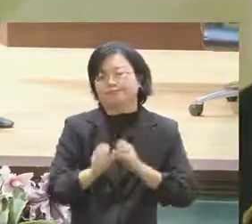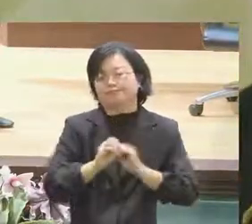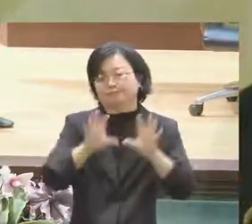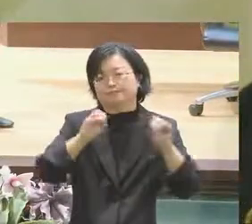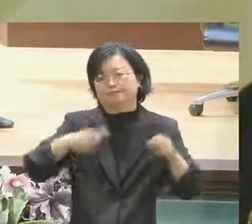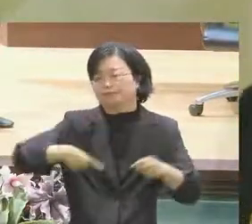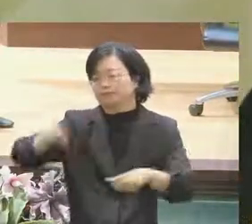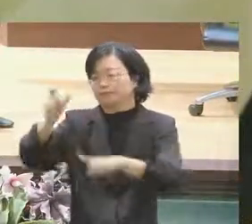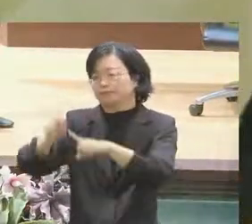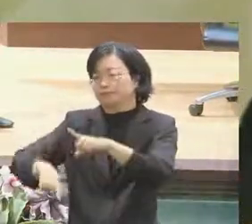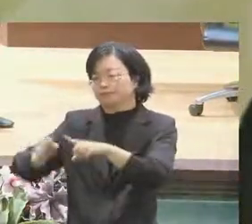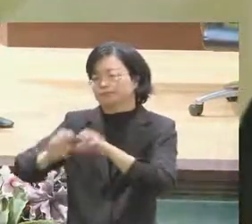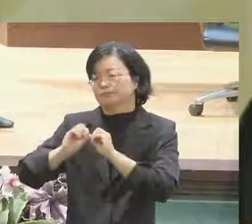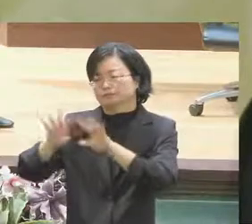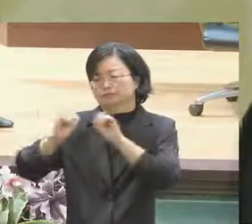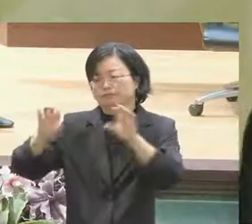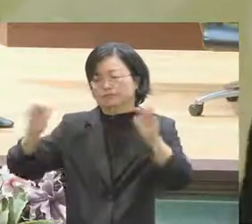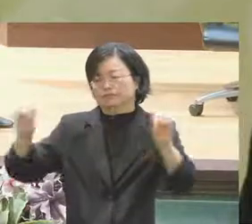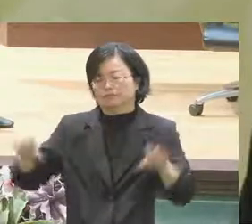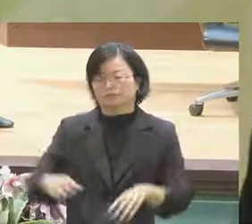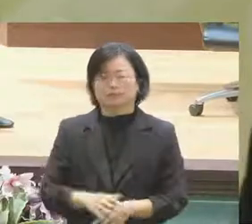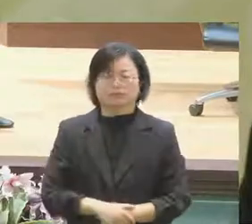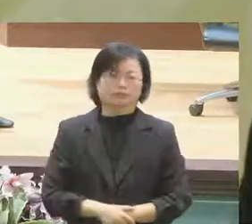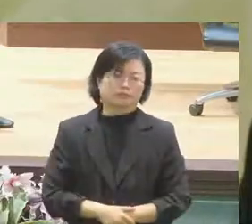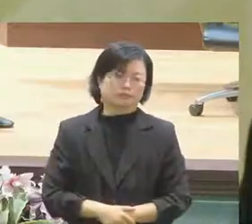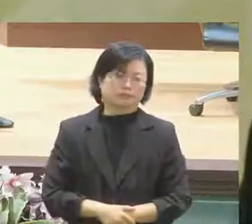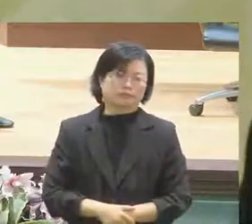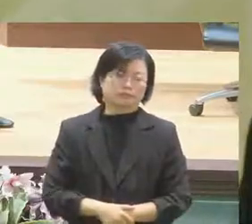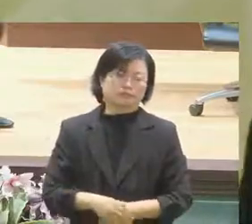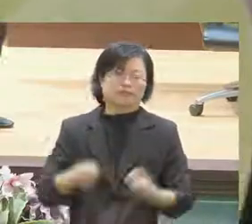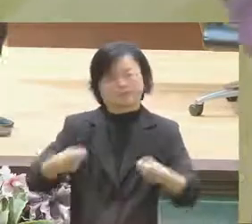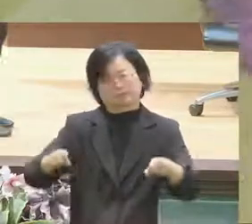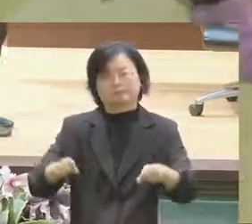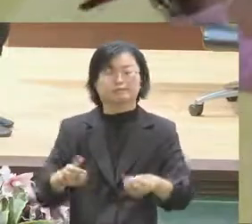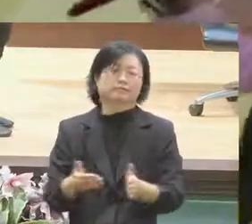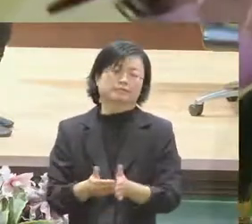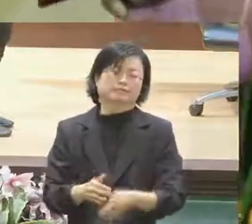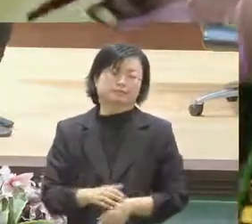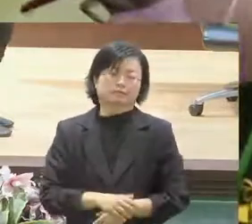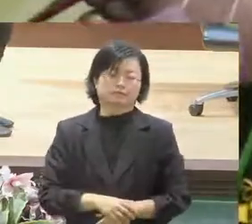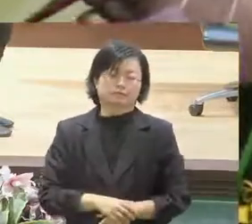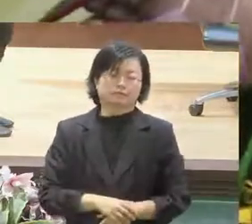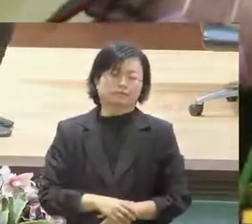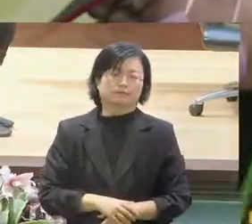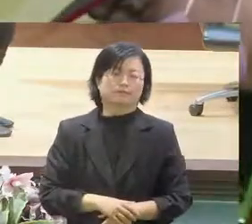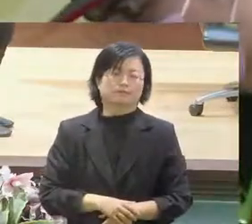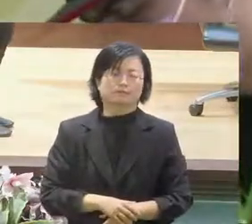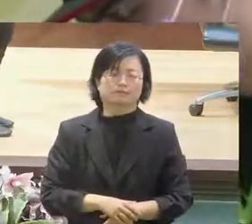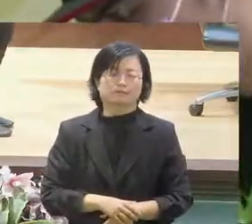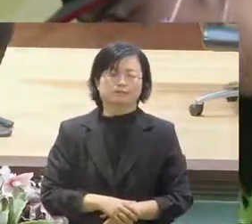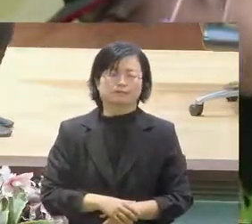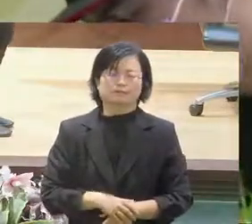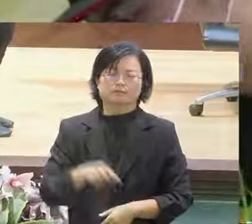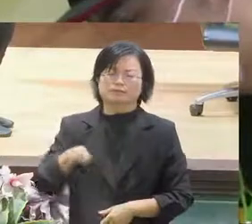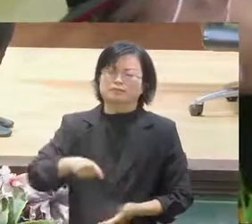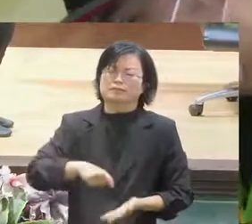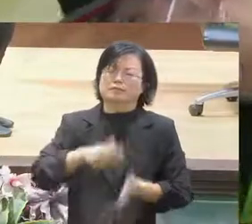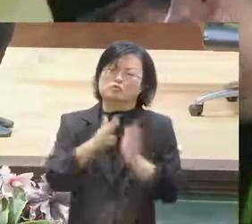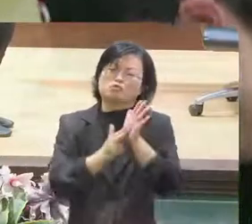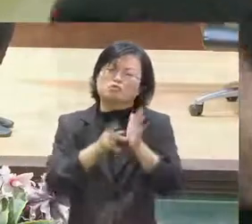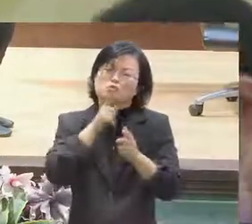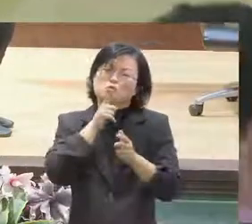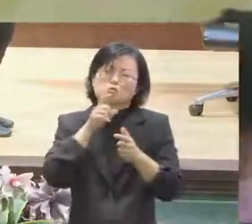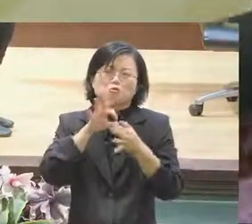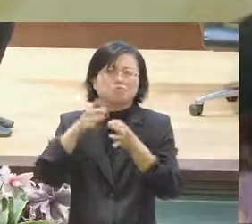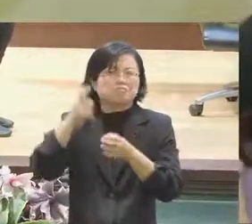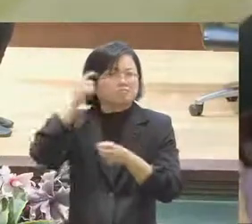宣传可以多开放一些资料哦，就这样那他们说为什么会做这个，就是他们觉得